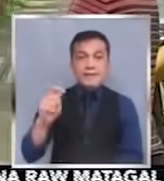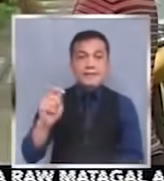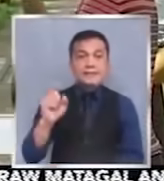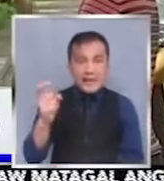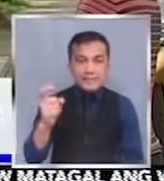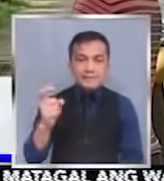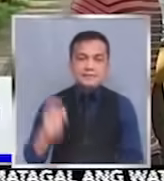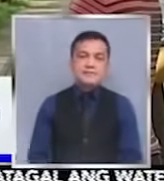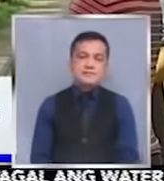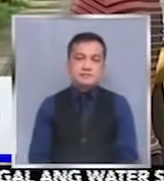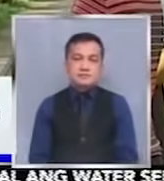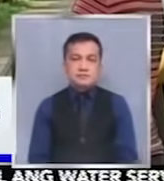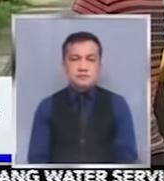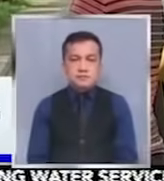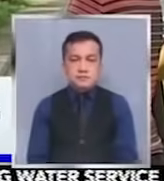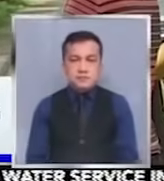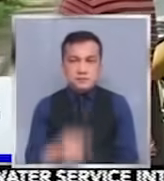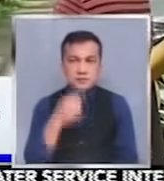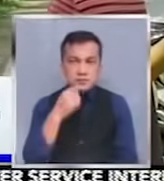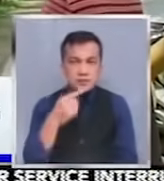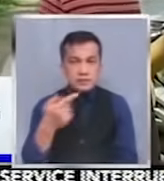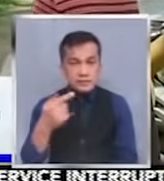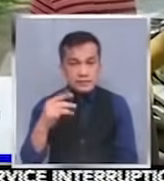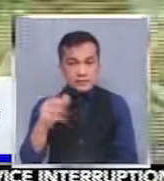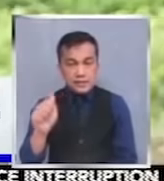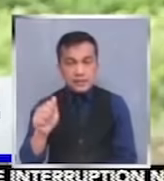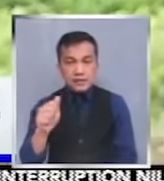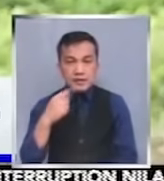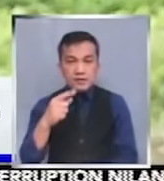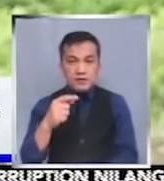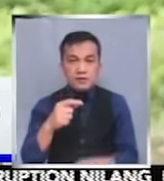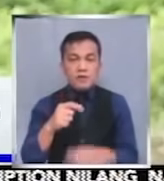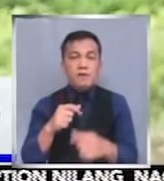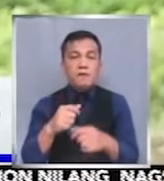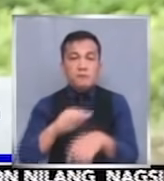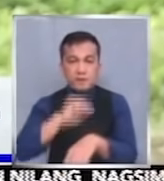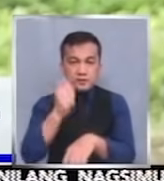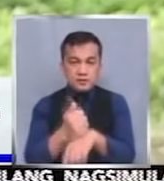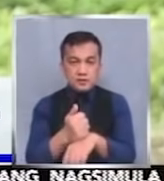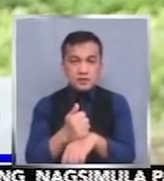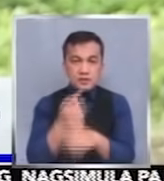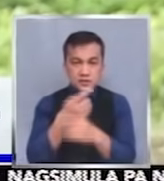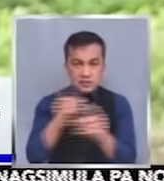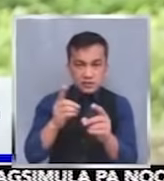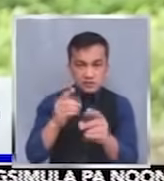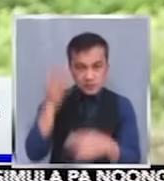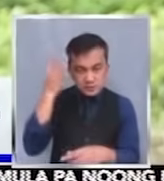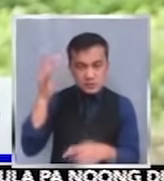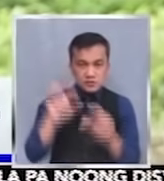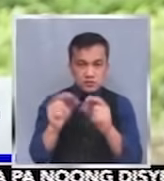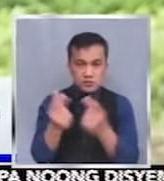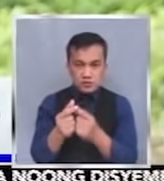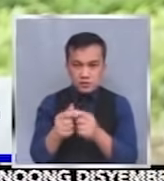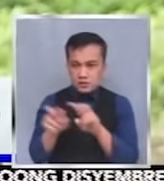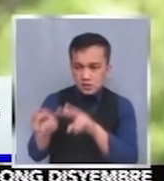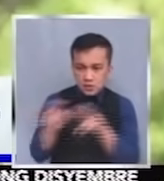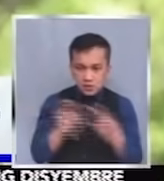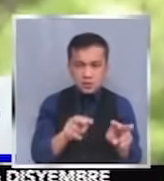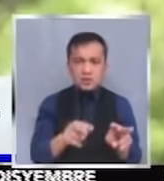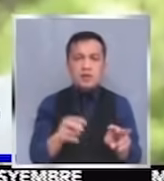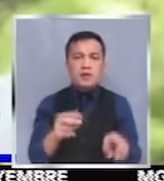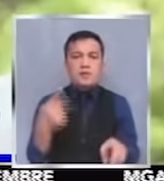Pero sabi ni Guia, co-founder ng Democratic Insights Group, sa ganitong pagkakataon din makikita na merong kakulangan sa